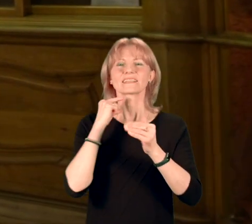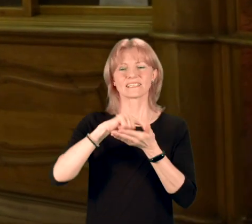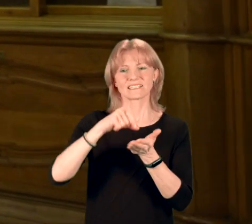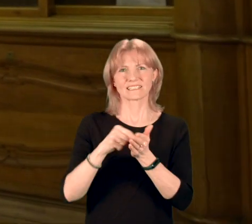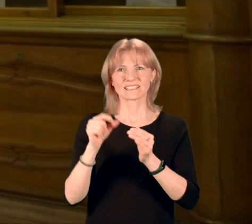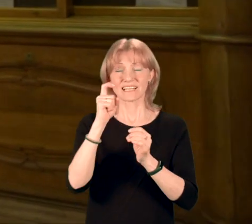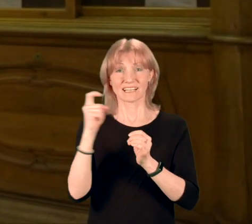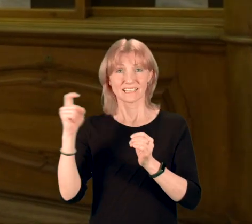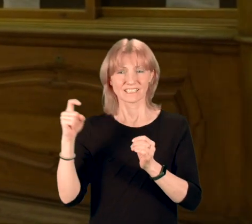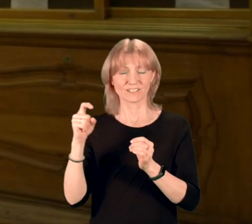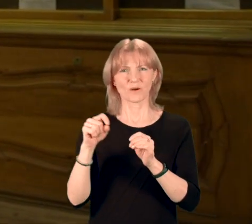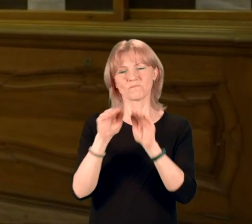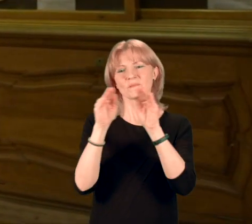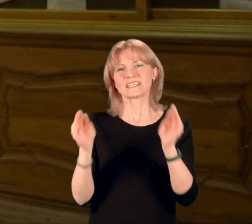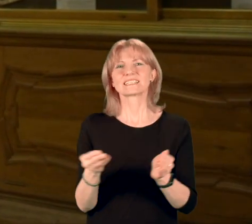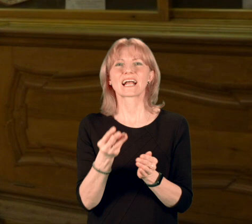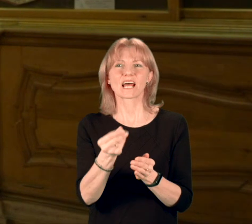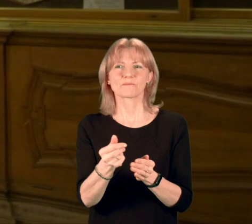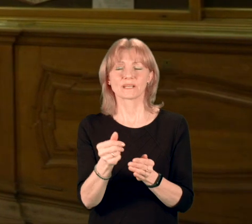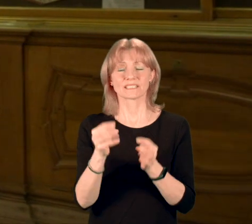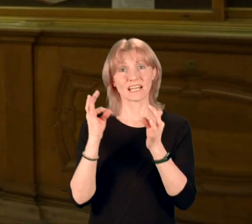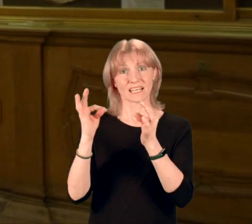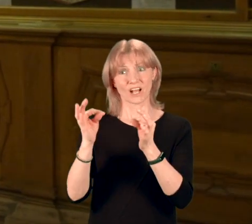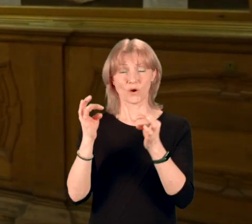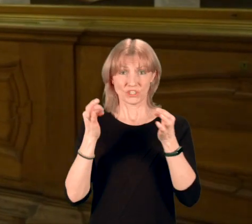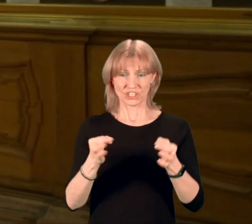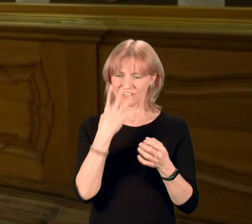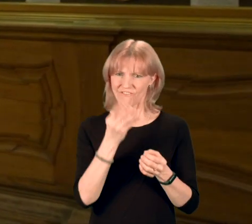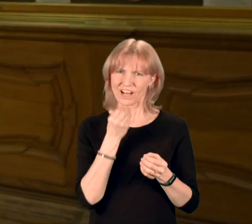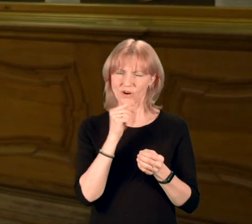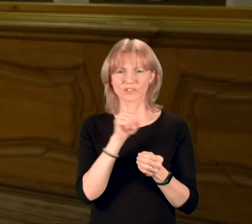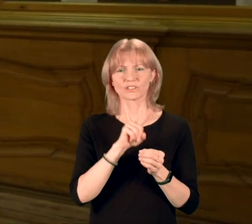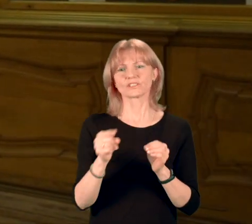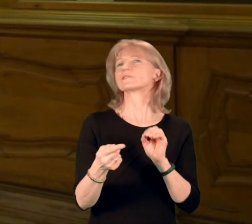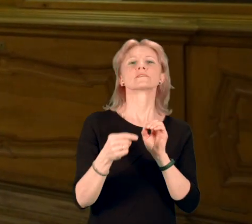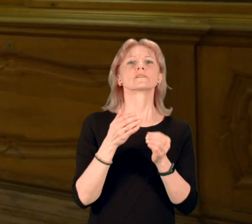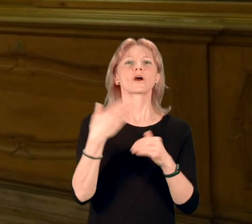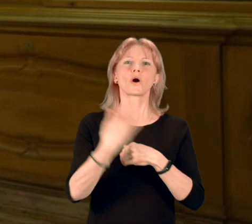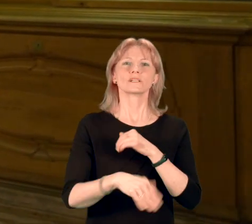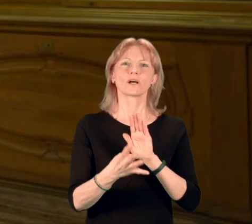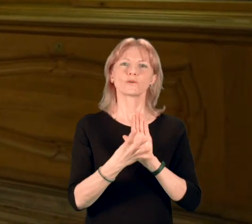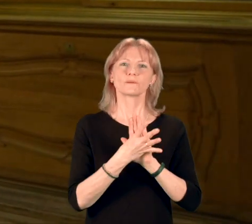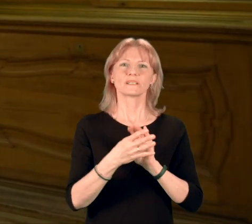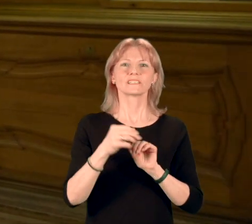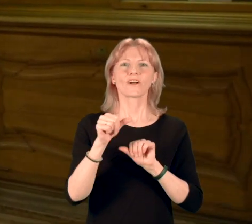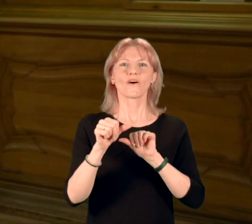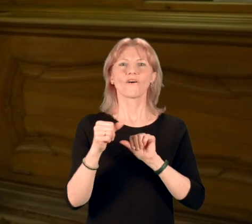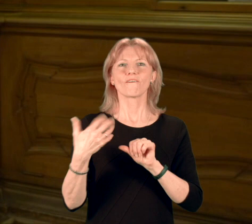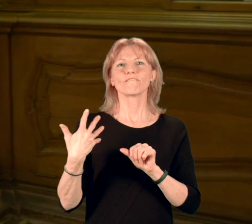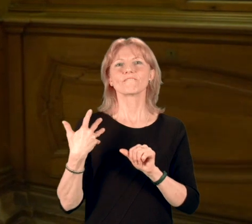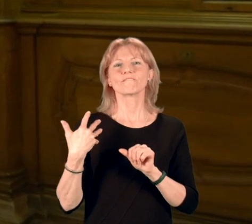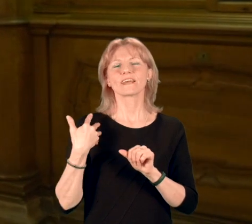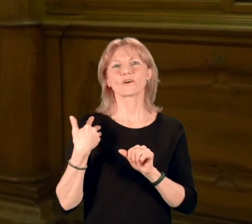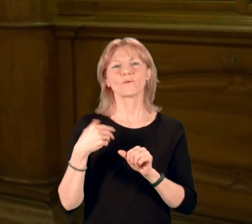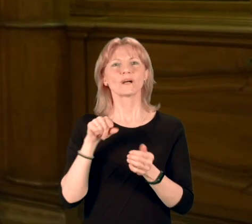pełniące funkcję skarbca. Jego obecny wystrój pochodzi z początku XX wieku i jest dziełem architekta Adolfa